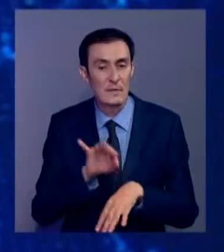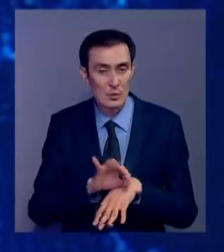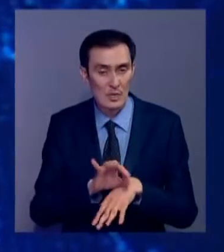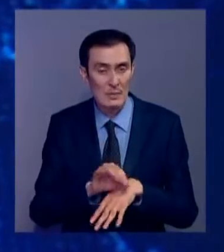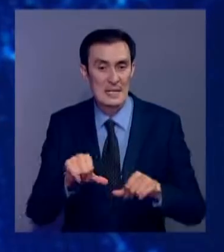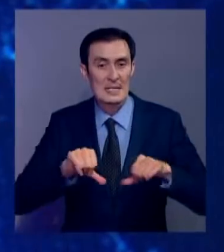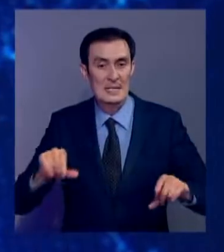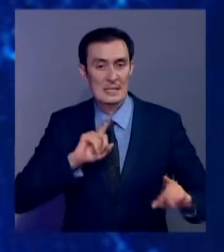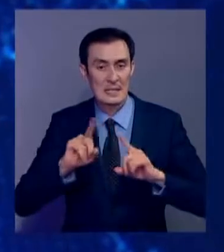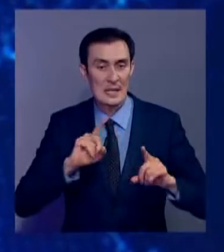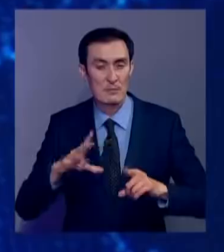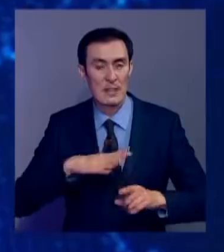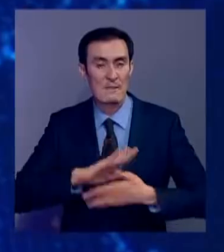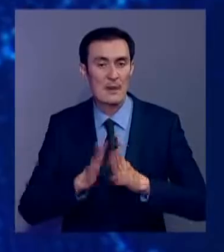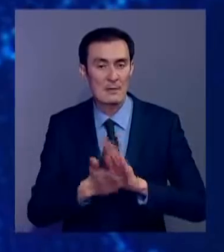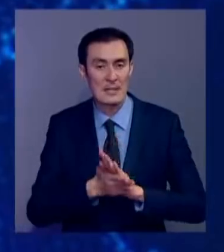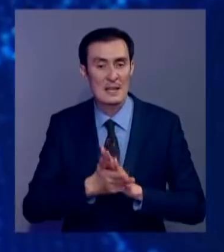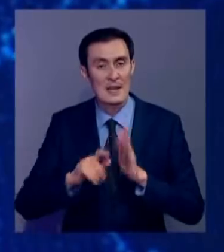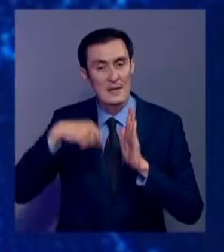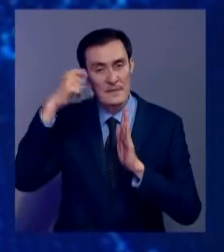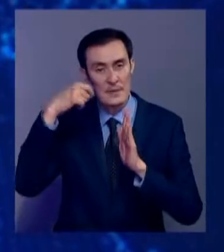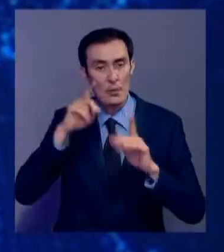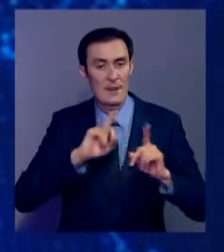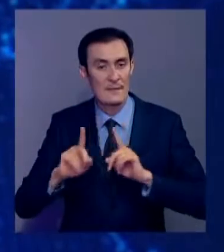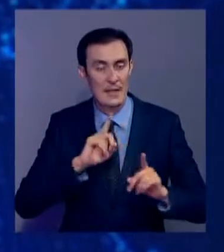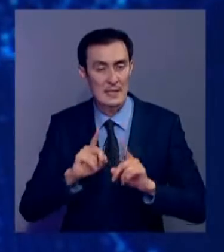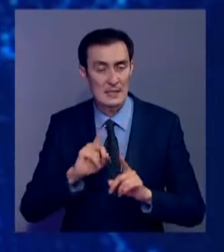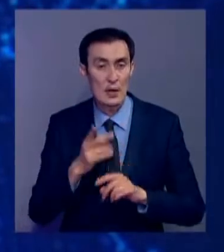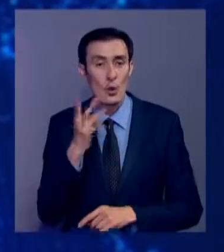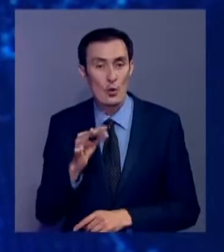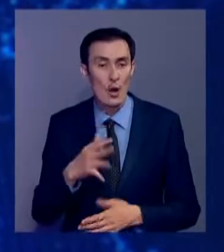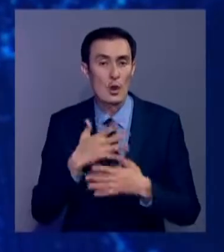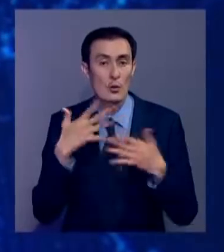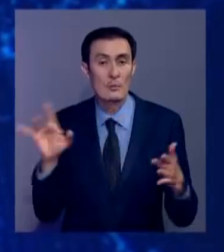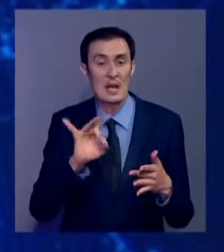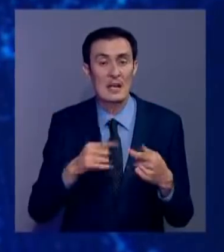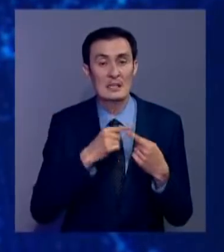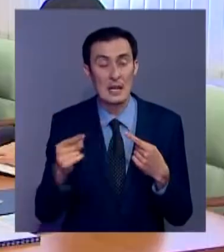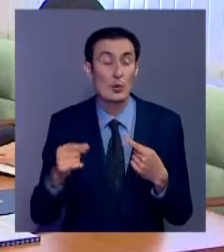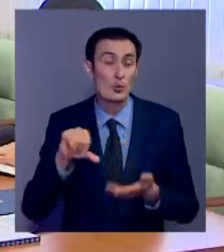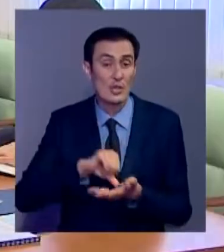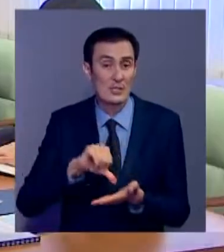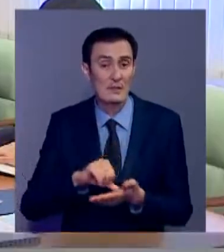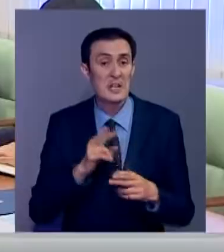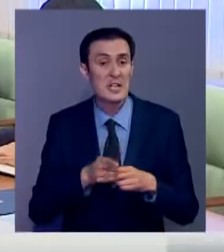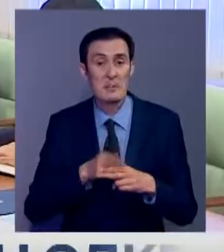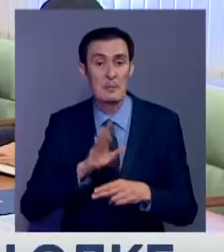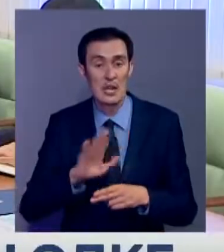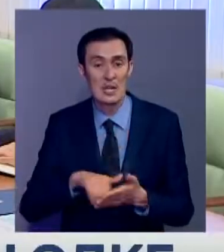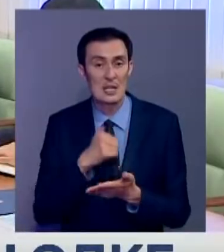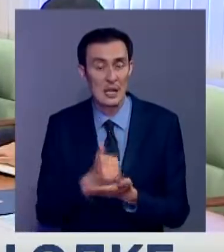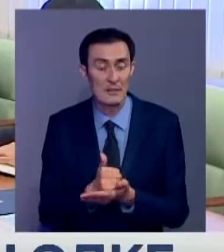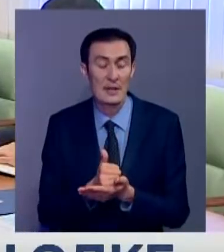коронавирусом. Заседание прошло в формате видеоконференции, однако огромные расстояния между участниками не помешали